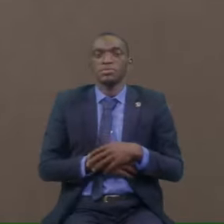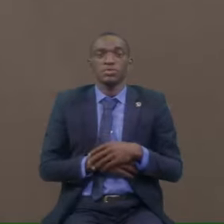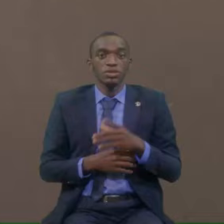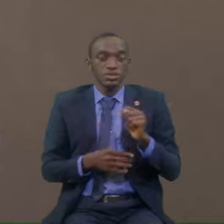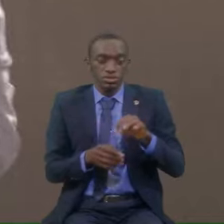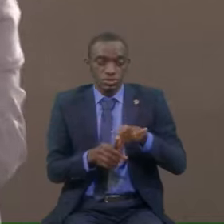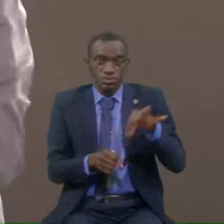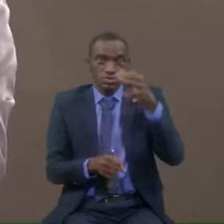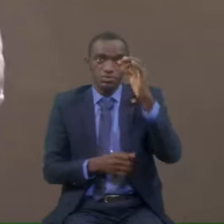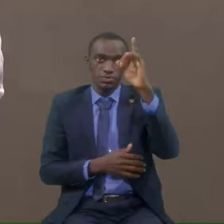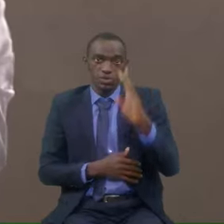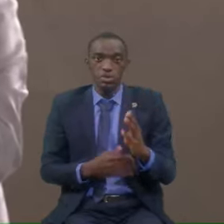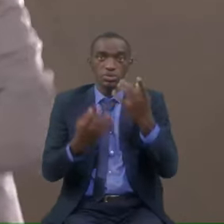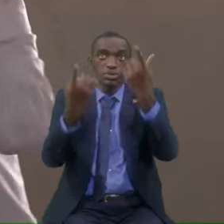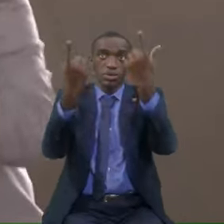Dieu vient.